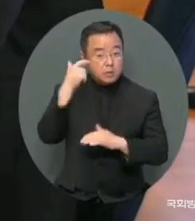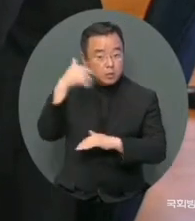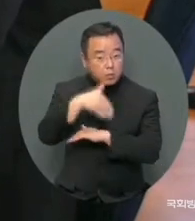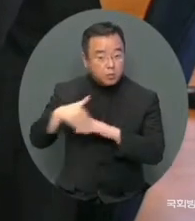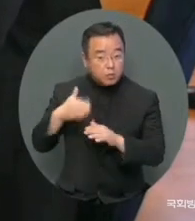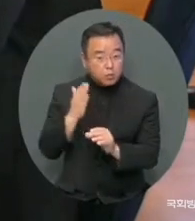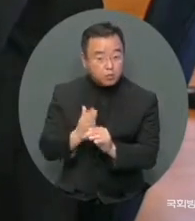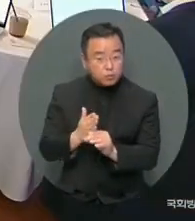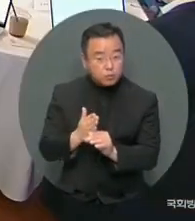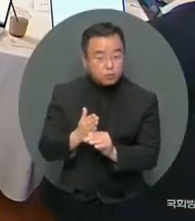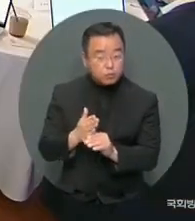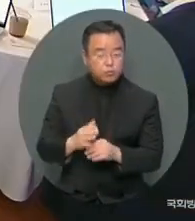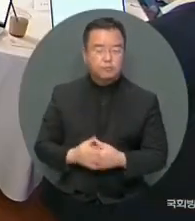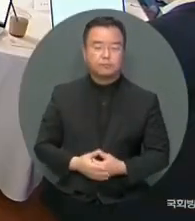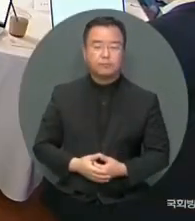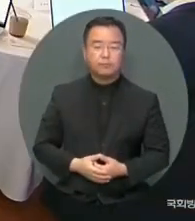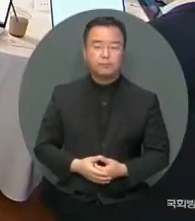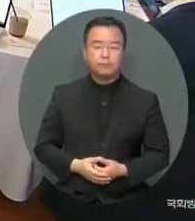여쭙고 싶습니다.